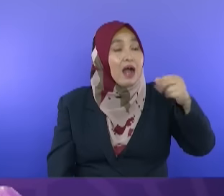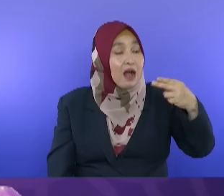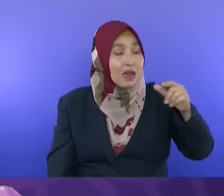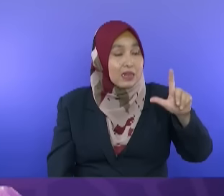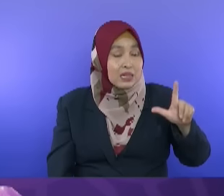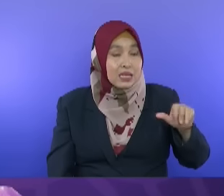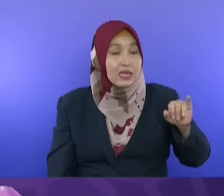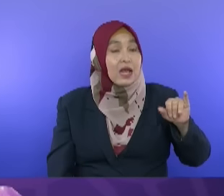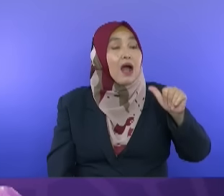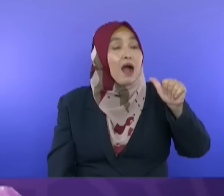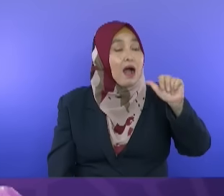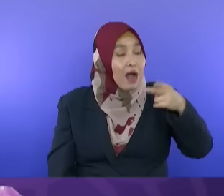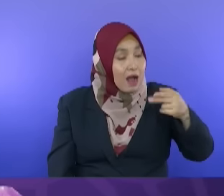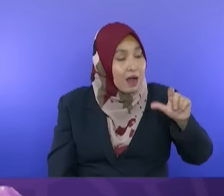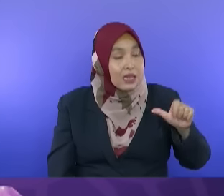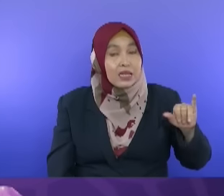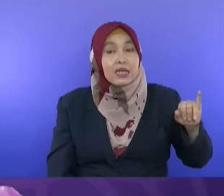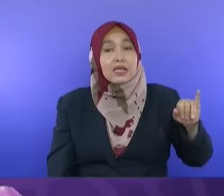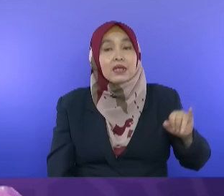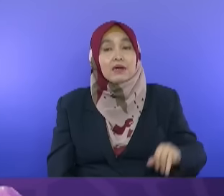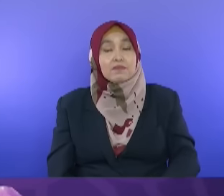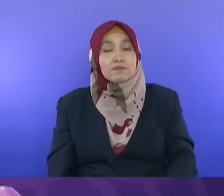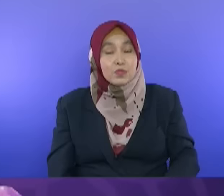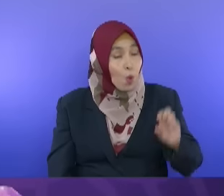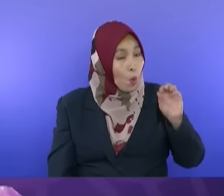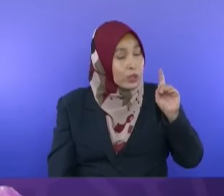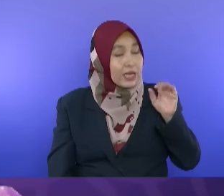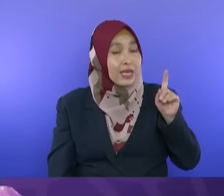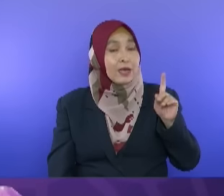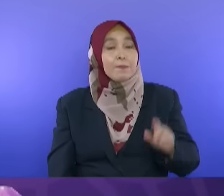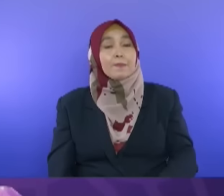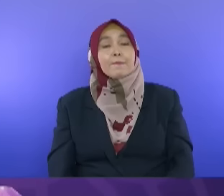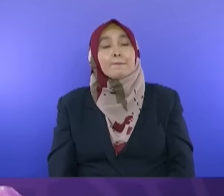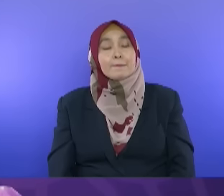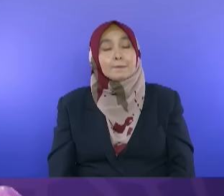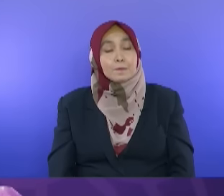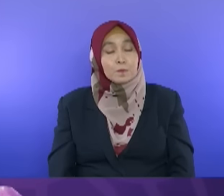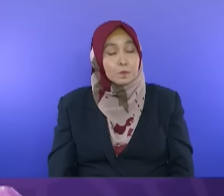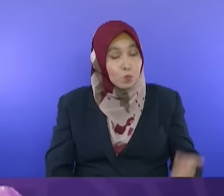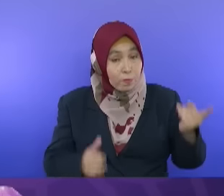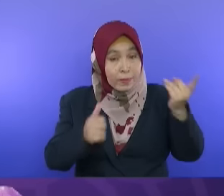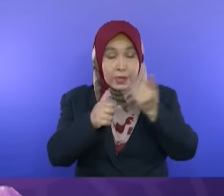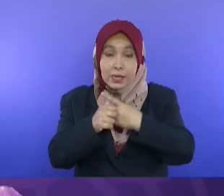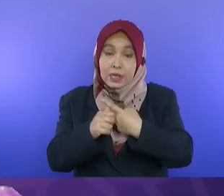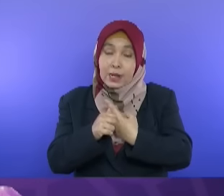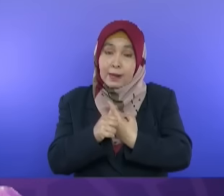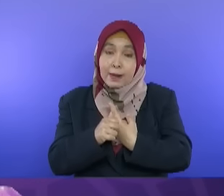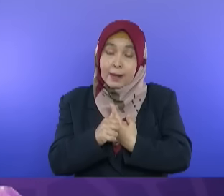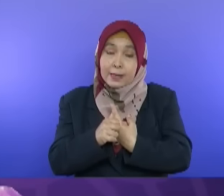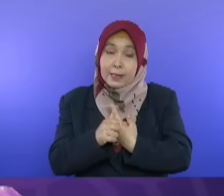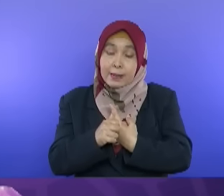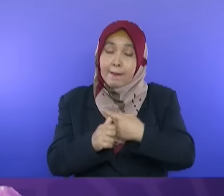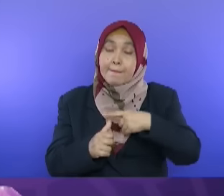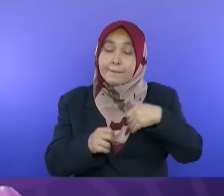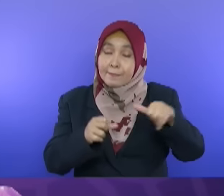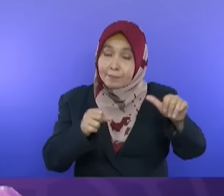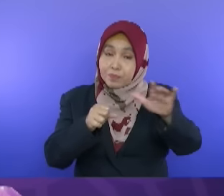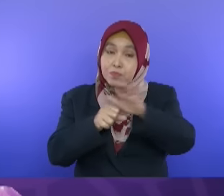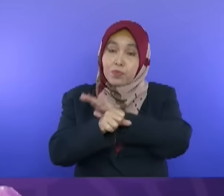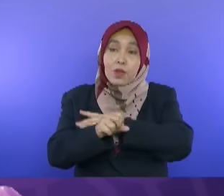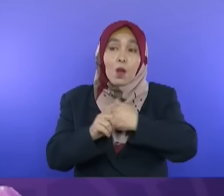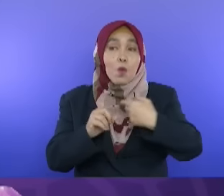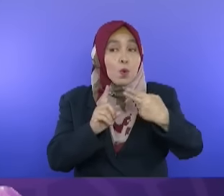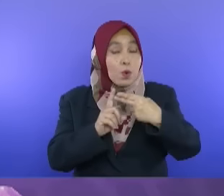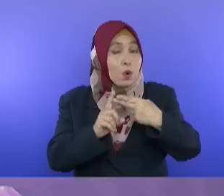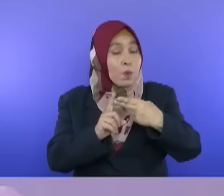ahli oke itu yang pertama sempurnakan huruf H dan juga Yang